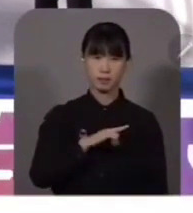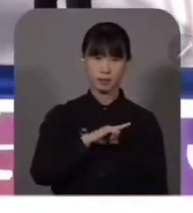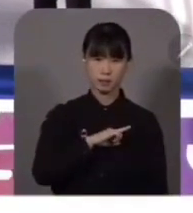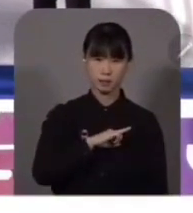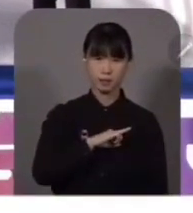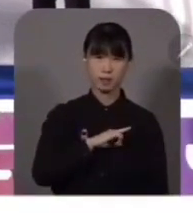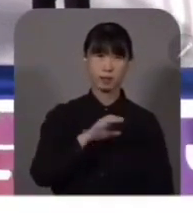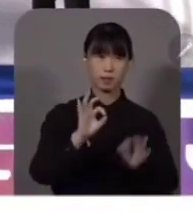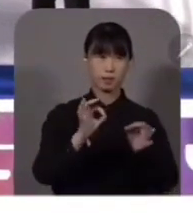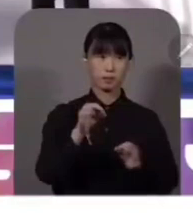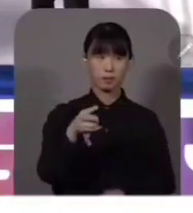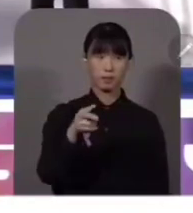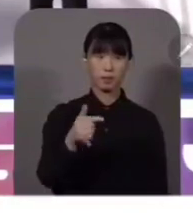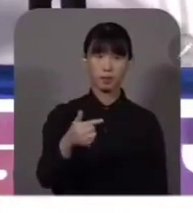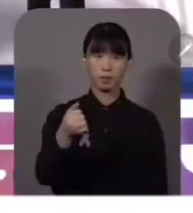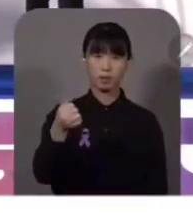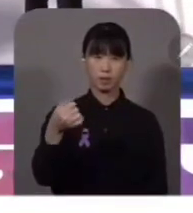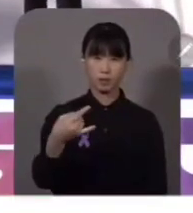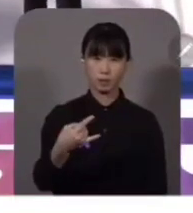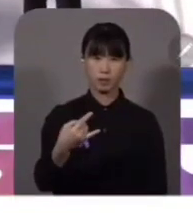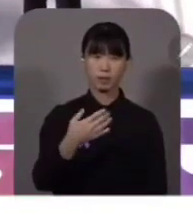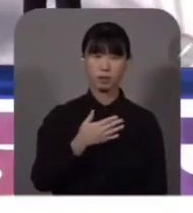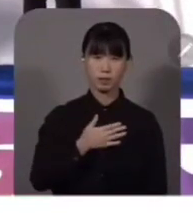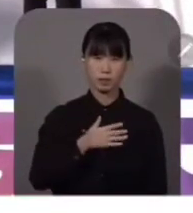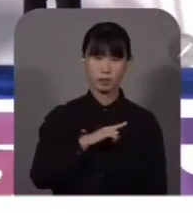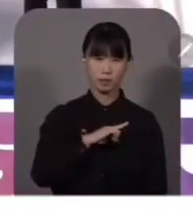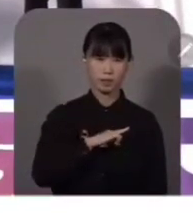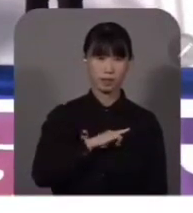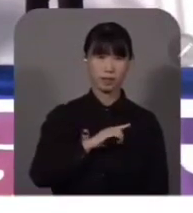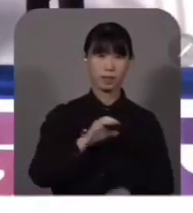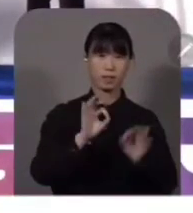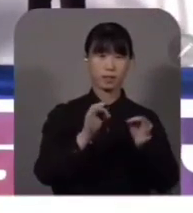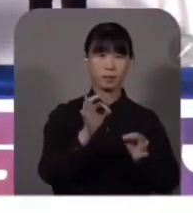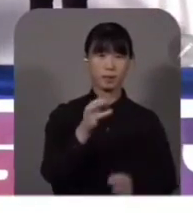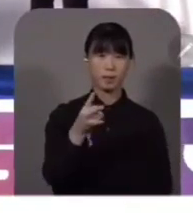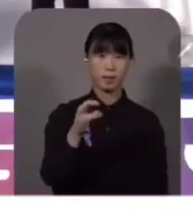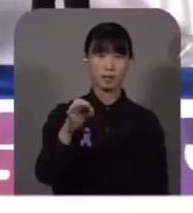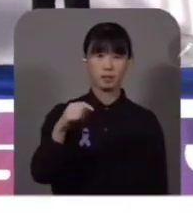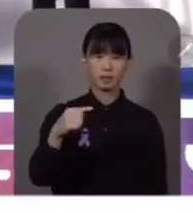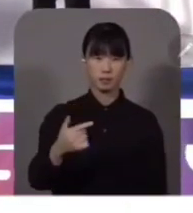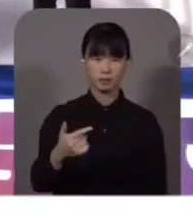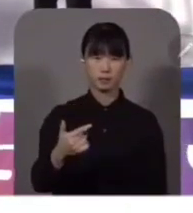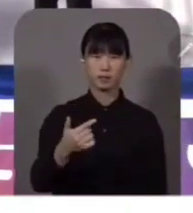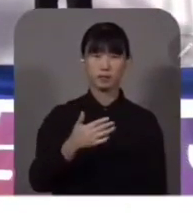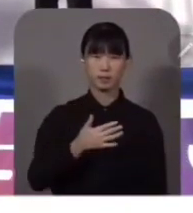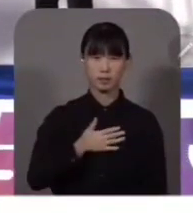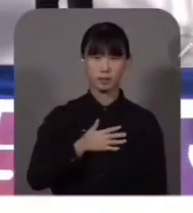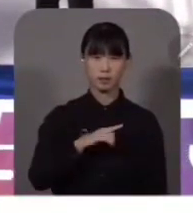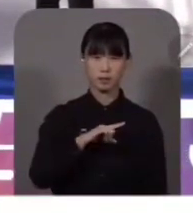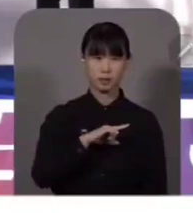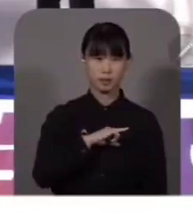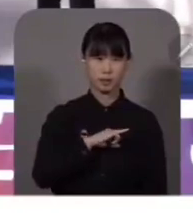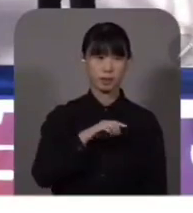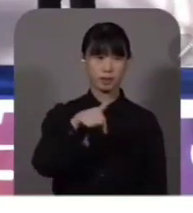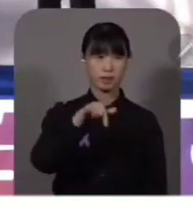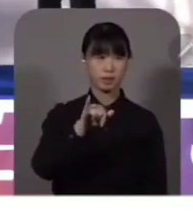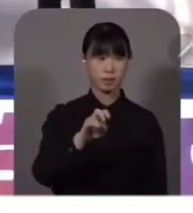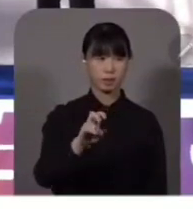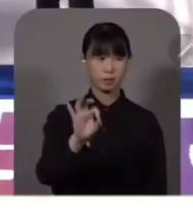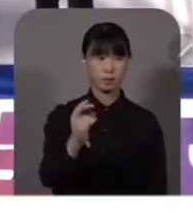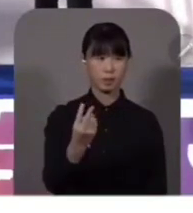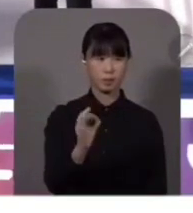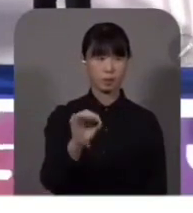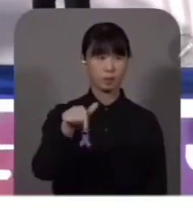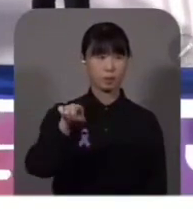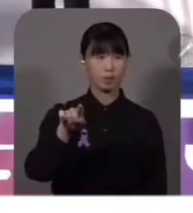이름은 김연희. 내 이름은 김예은. 내 이름은 김용건.